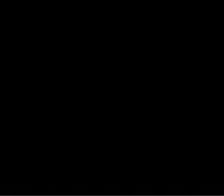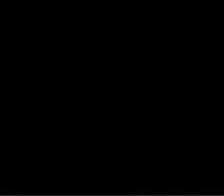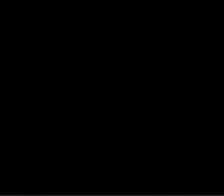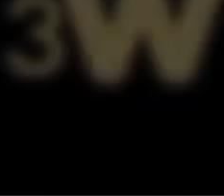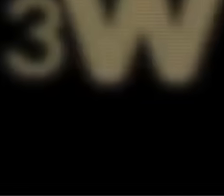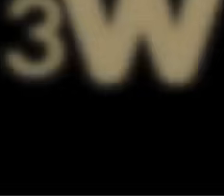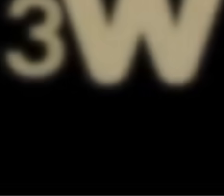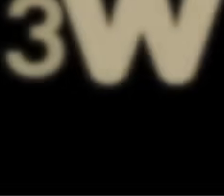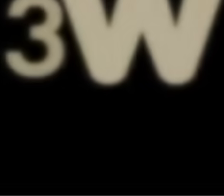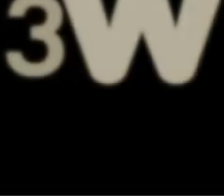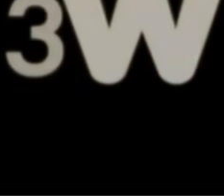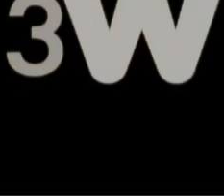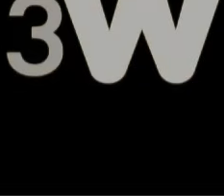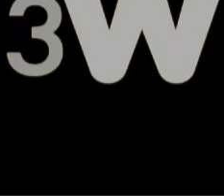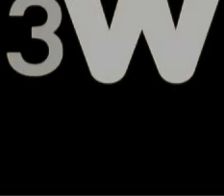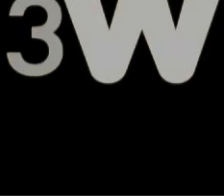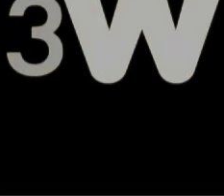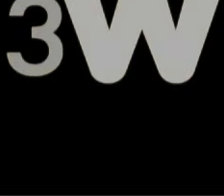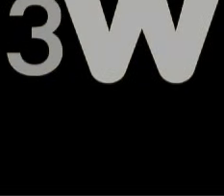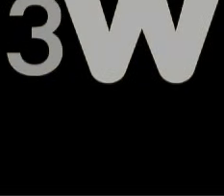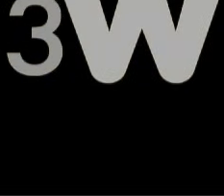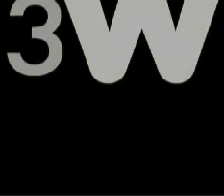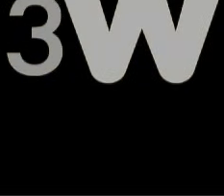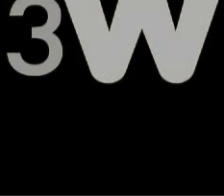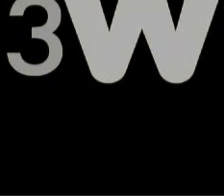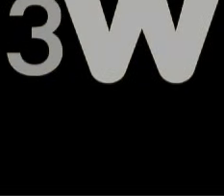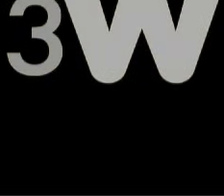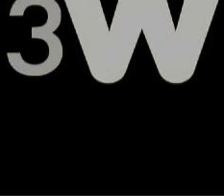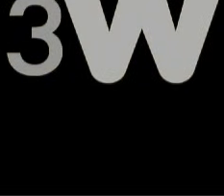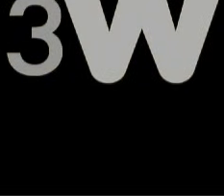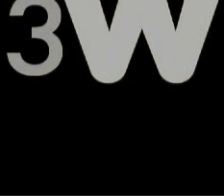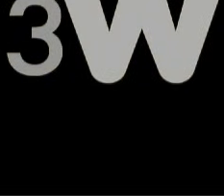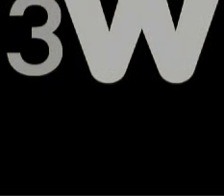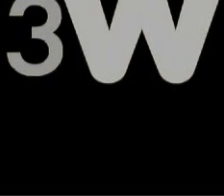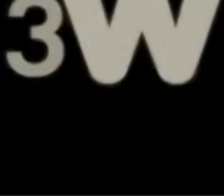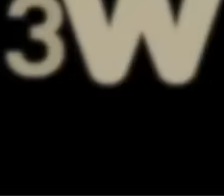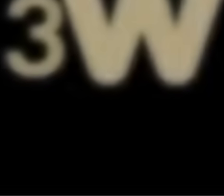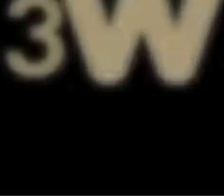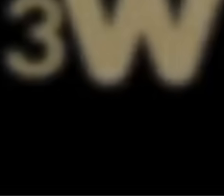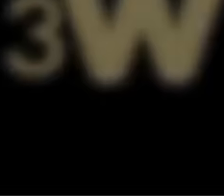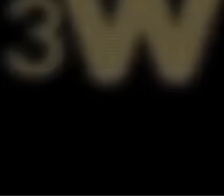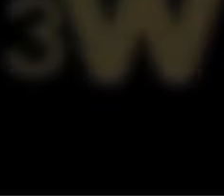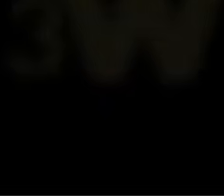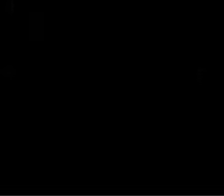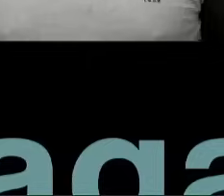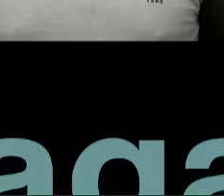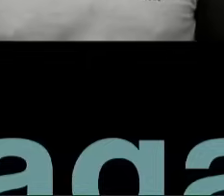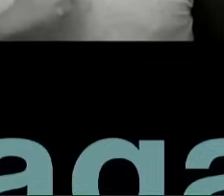Wajib iman, wajib aman, wajib